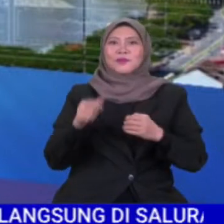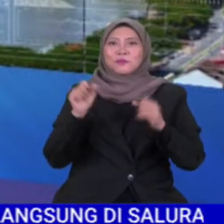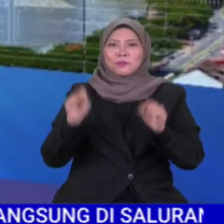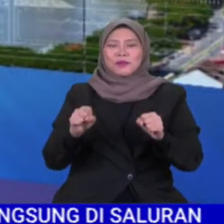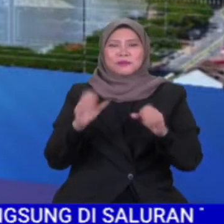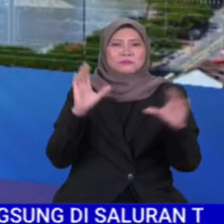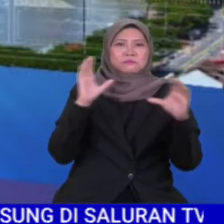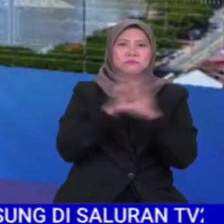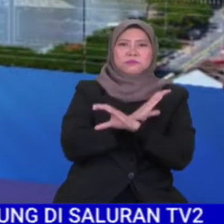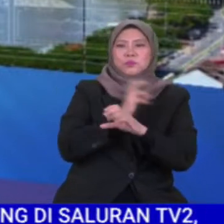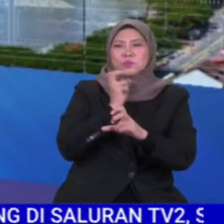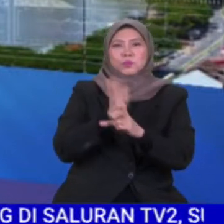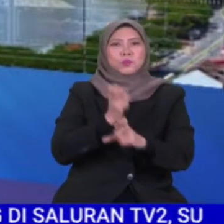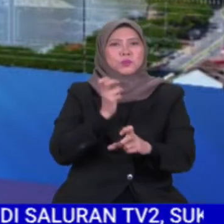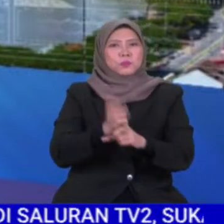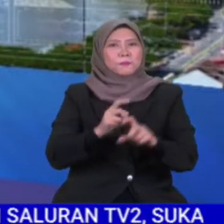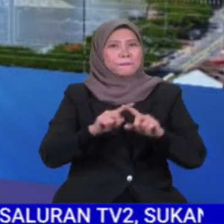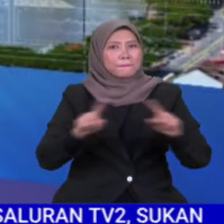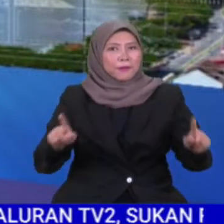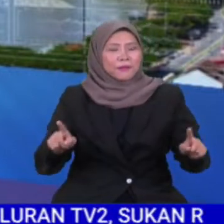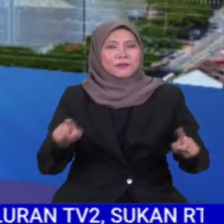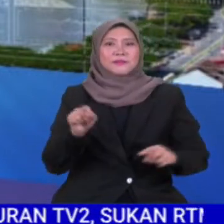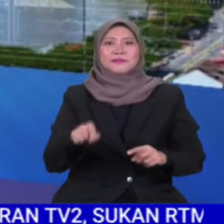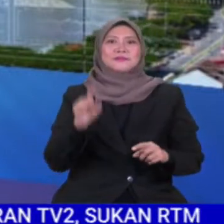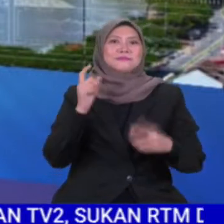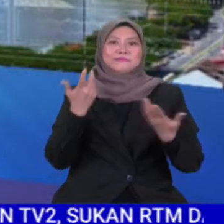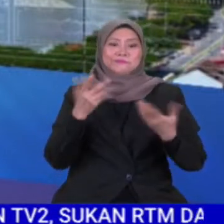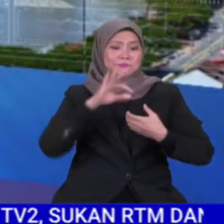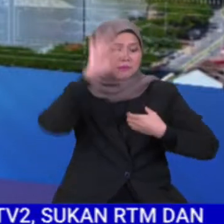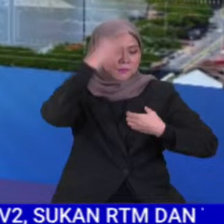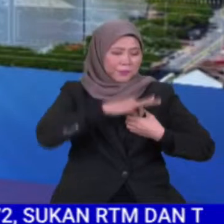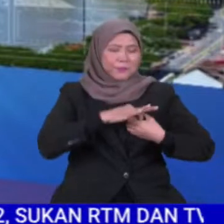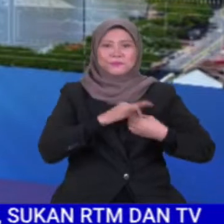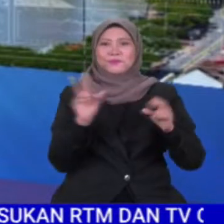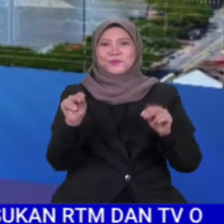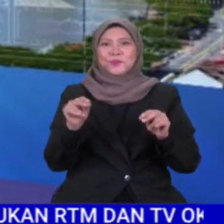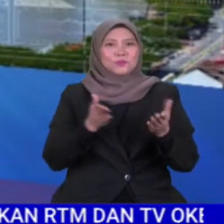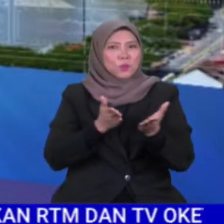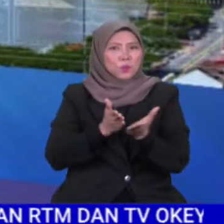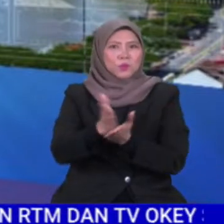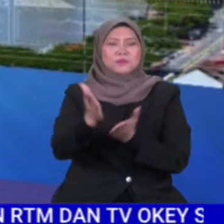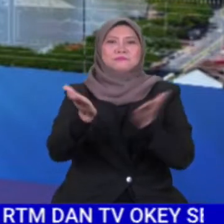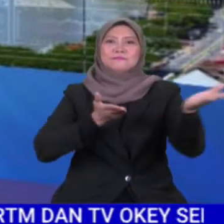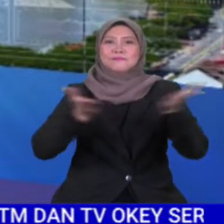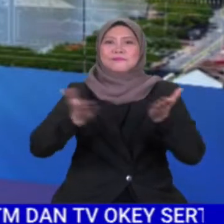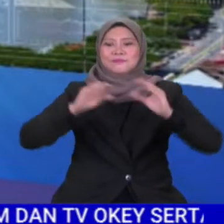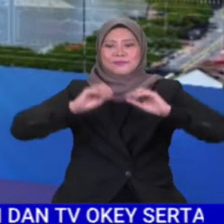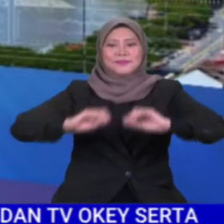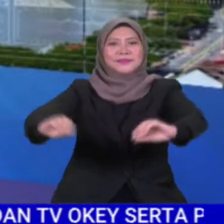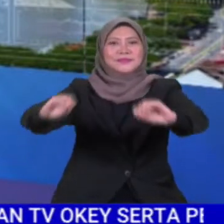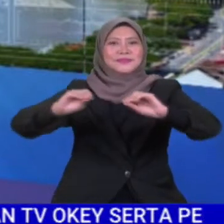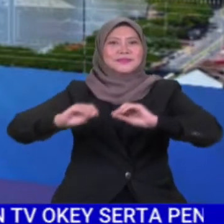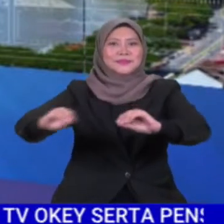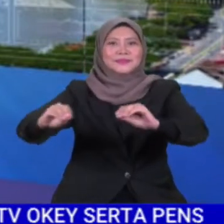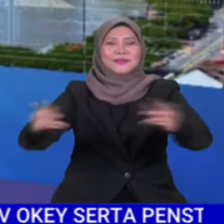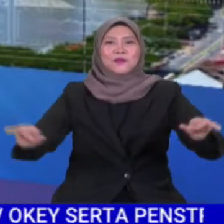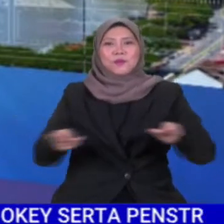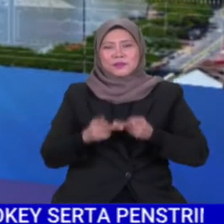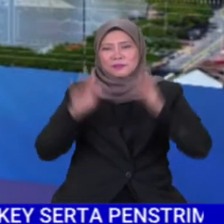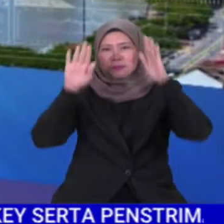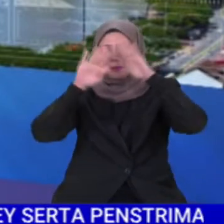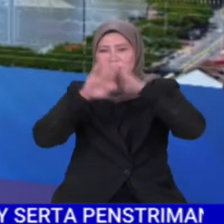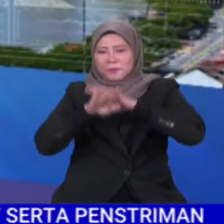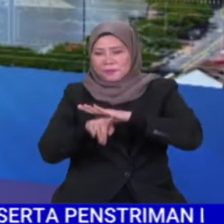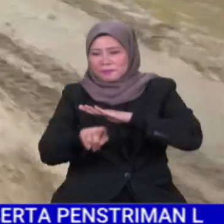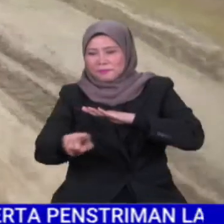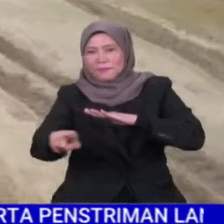melalui pelbagai detik sukar, namun ia tidak mampu mematahkan semangat untuk terus berbakti mendidik anak bangsa di kawasan